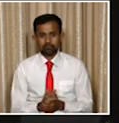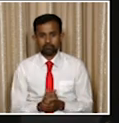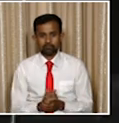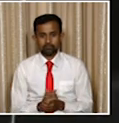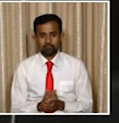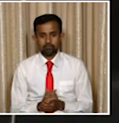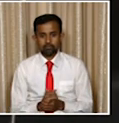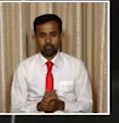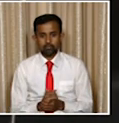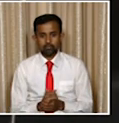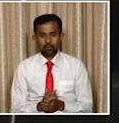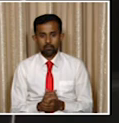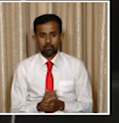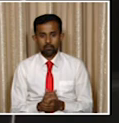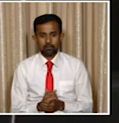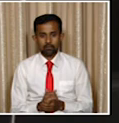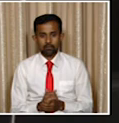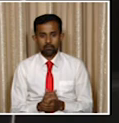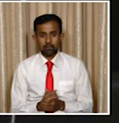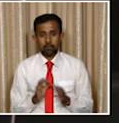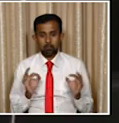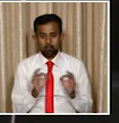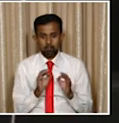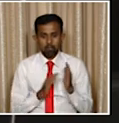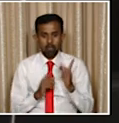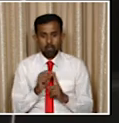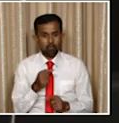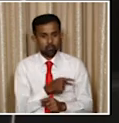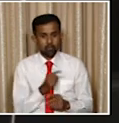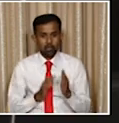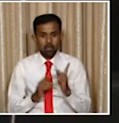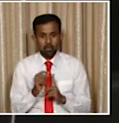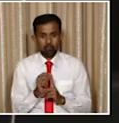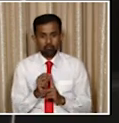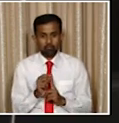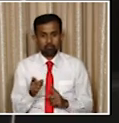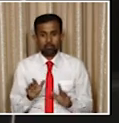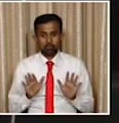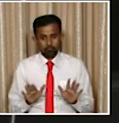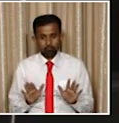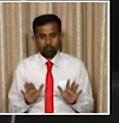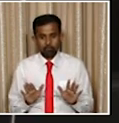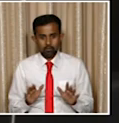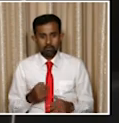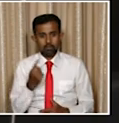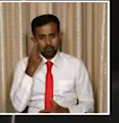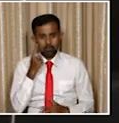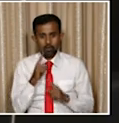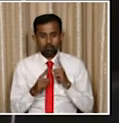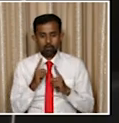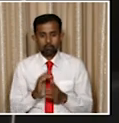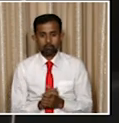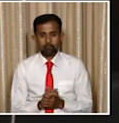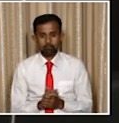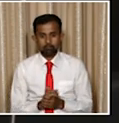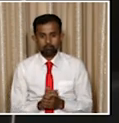ඩබල් බන්දුල ගුණවර්ධන නේද එමැති. එතුමා තමයි මේකටත් එමැති නිසා අපි හිතුවා එතුමා මෙතන වාඩි වෙලා ඉදී කියලා තමයි හිතාගෙන අපි කතා කරන්නේ.